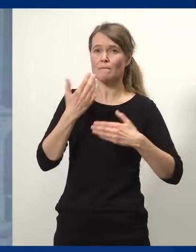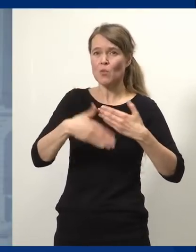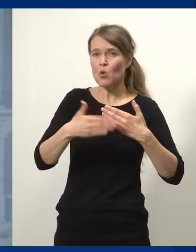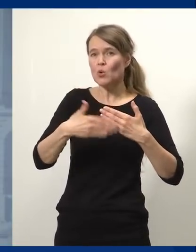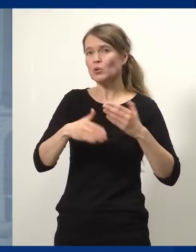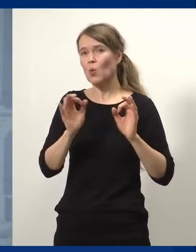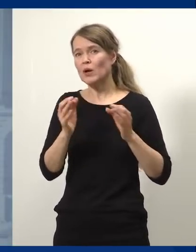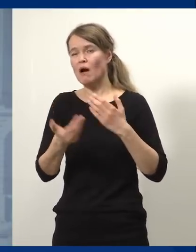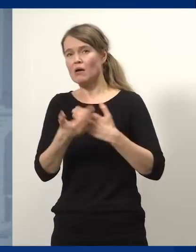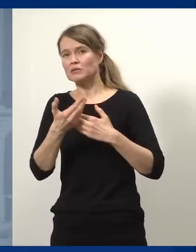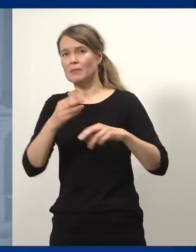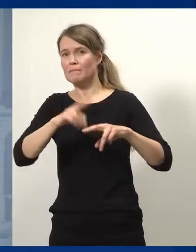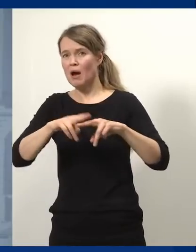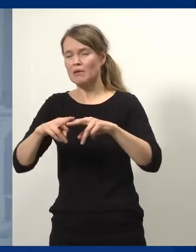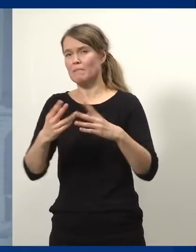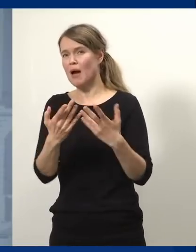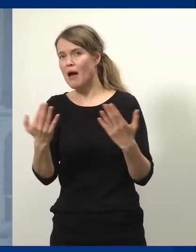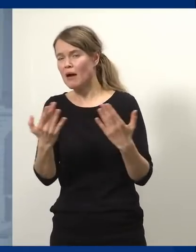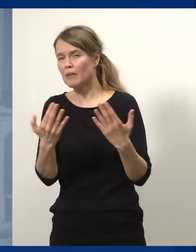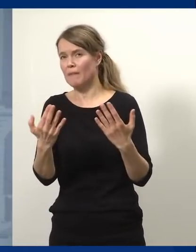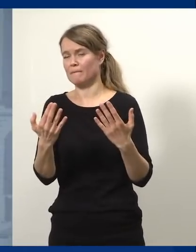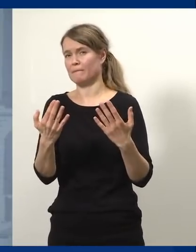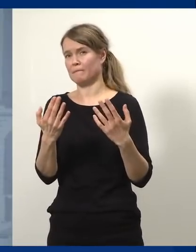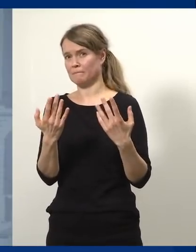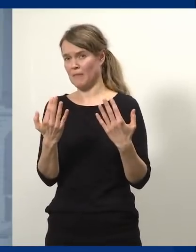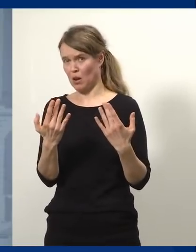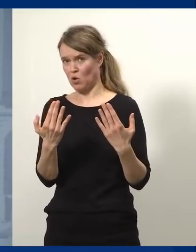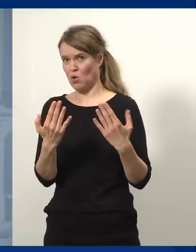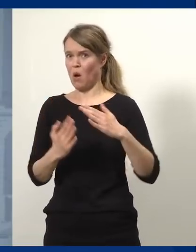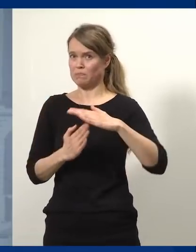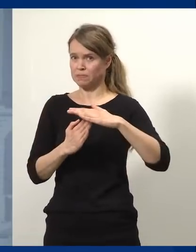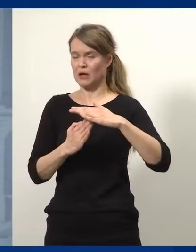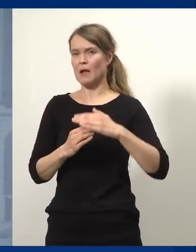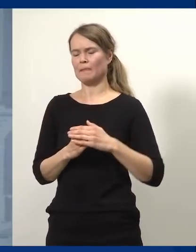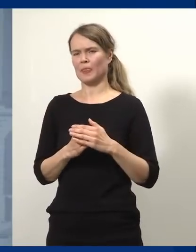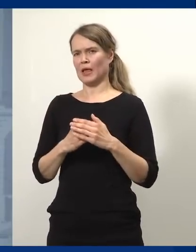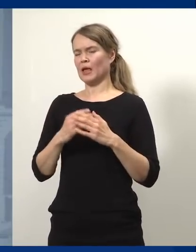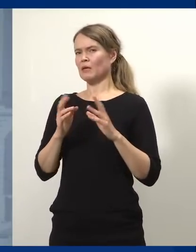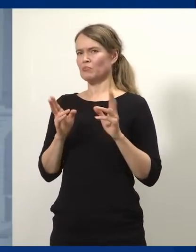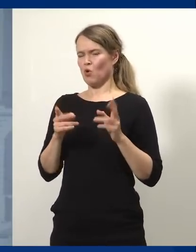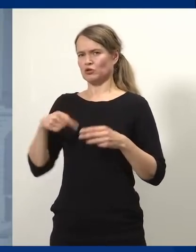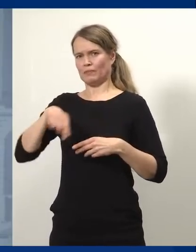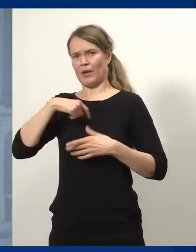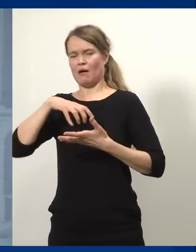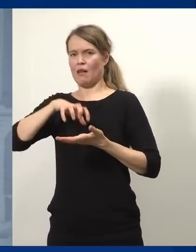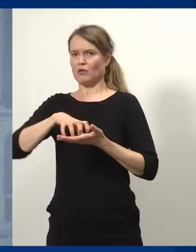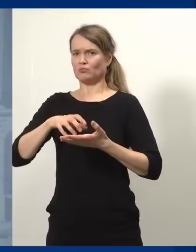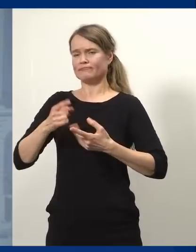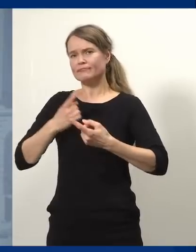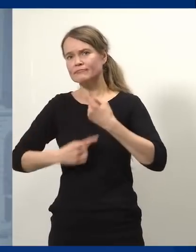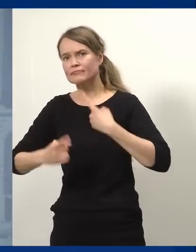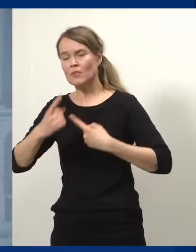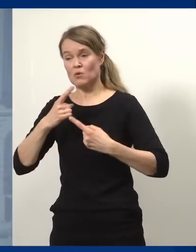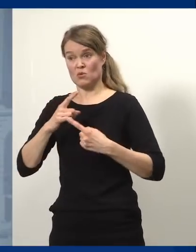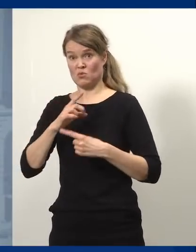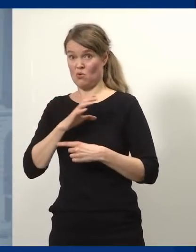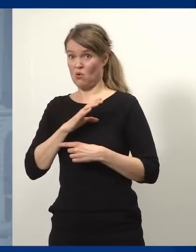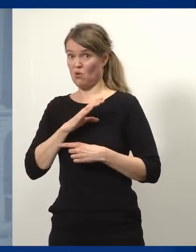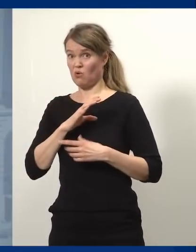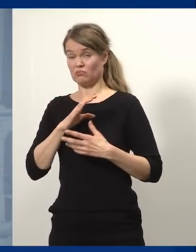asiakaspaikkamääriä rajoittamalla. Kävimme myös keskustelua siitä, että onko kohtuullista